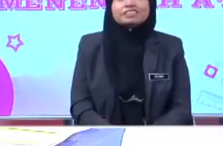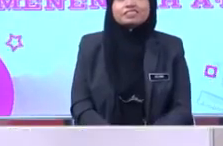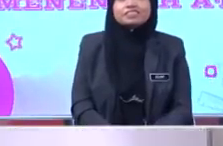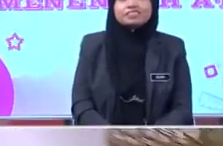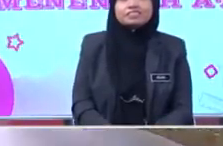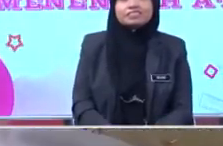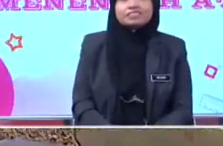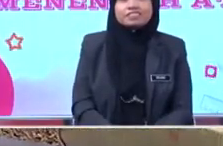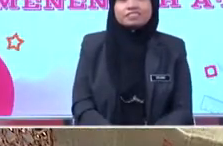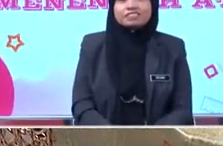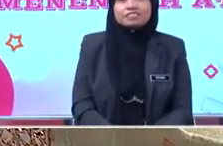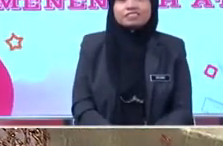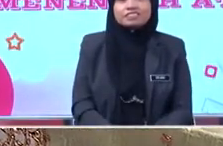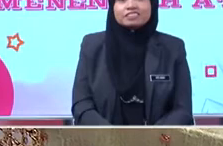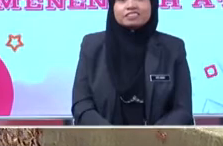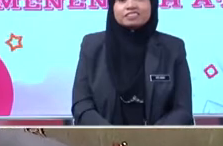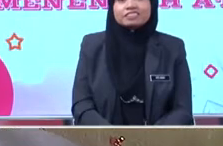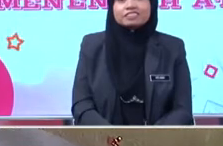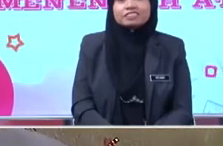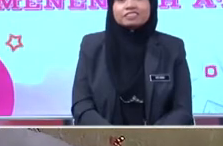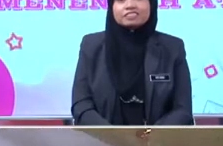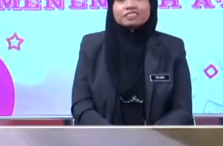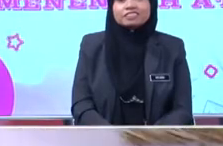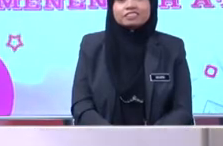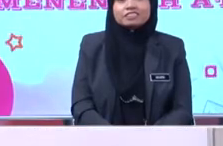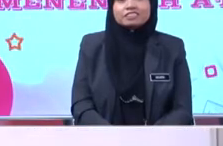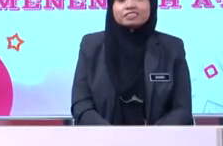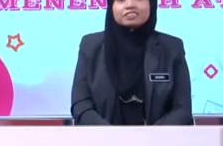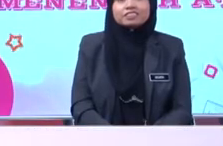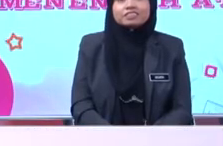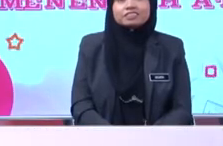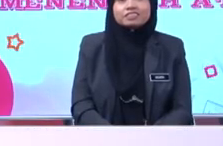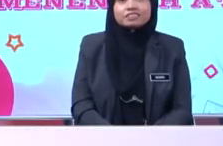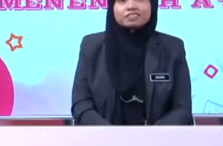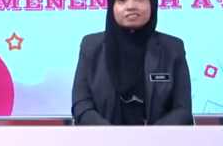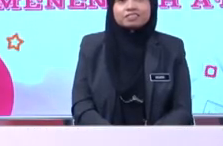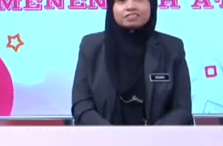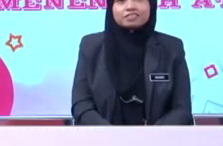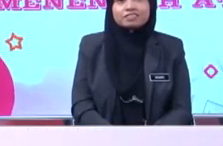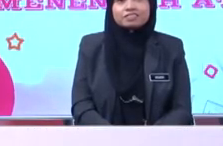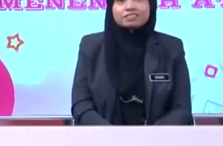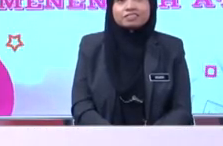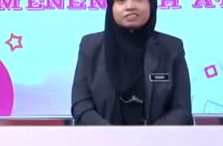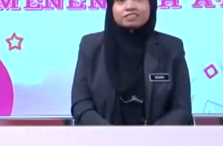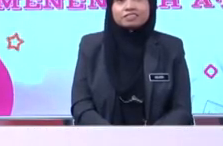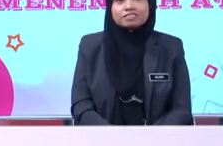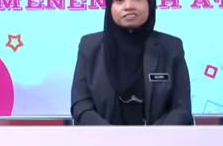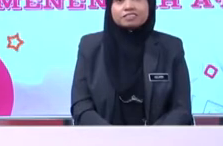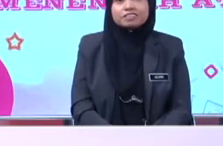Kuya huh Cibek umbi Hila Hila